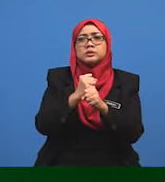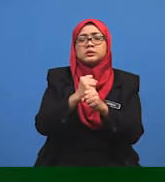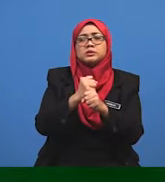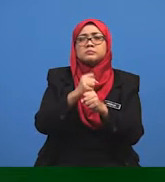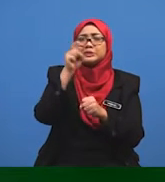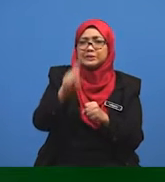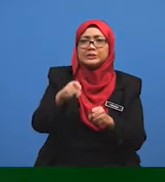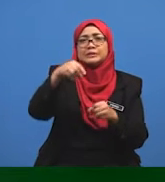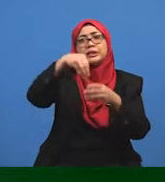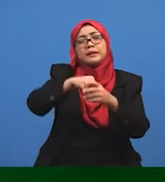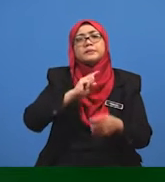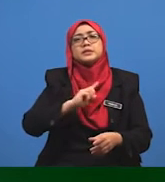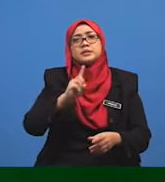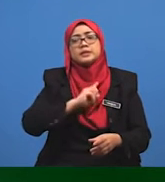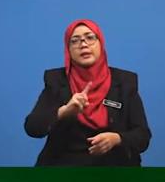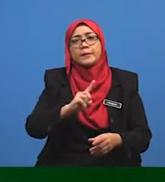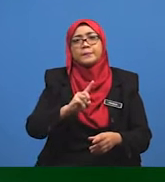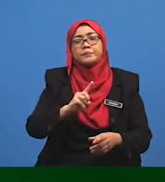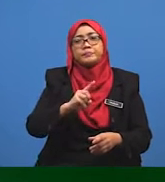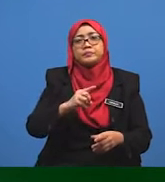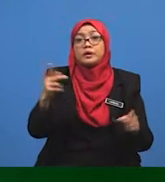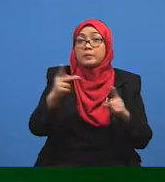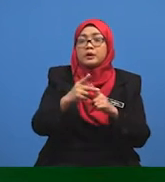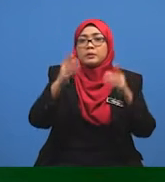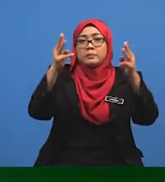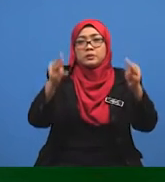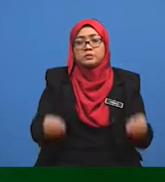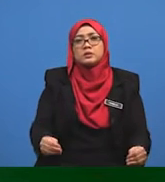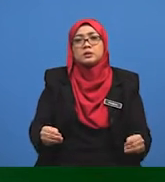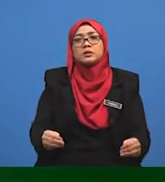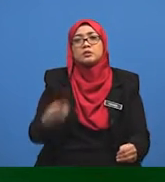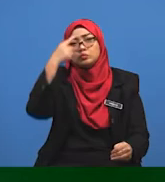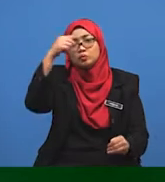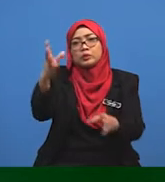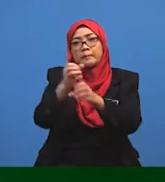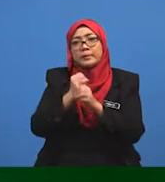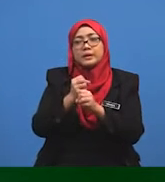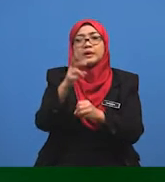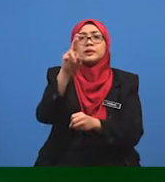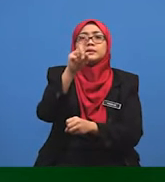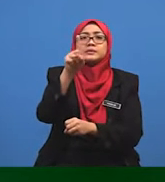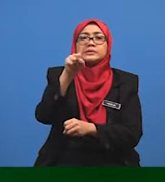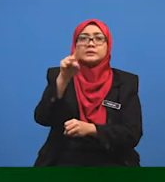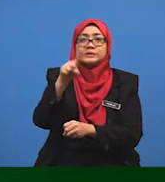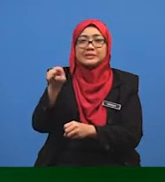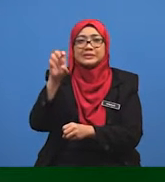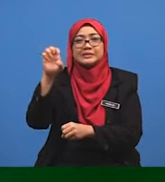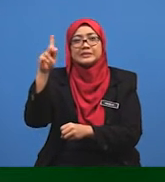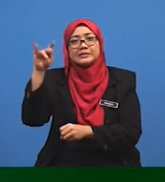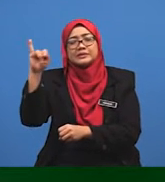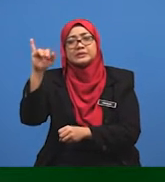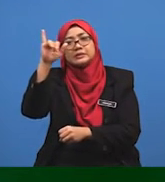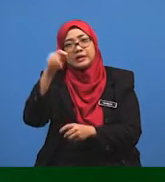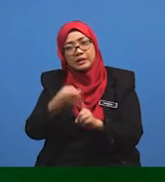tuntutan agama dan keperluan manusia untuk mendapatkan rezeki daripada Allah Subhanahu Wa Taala. Yang kedua,